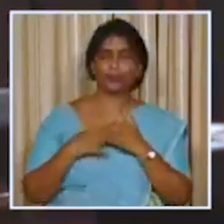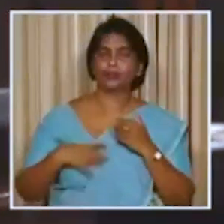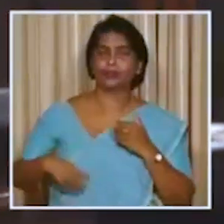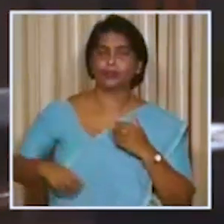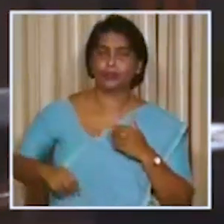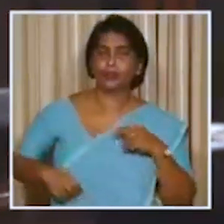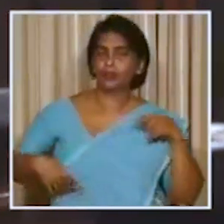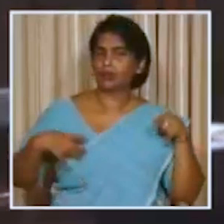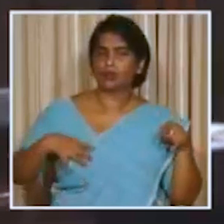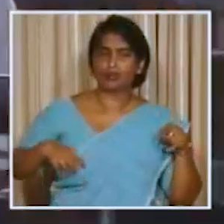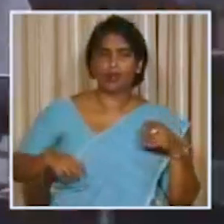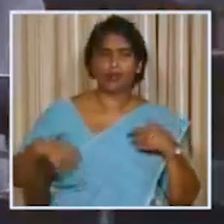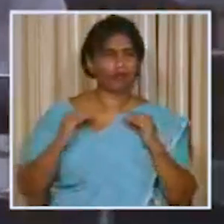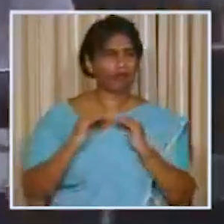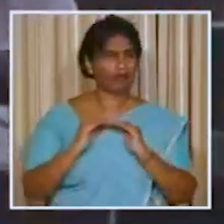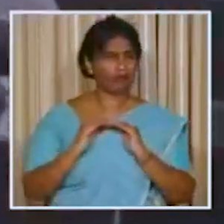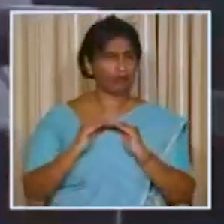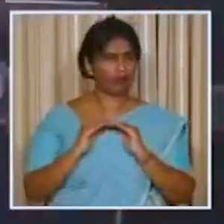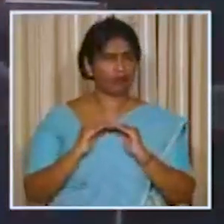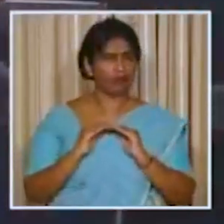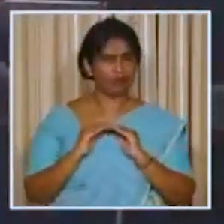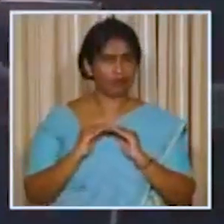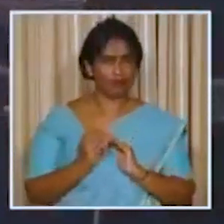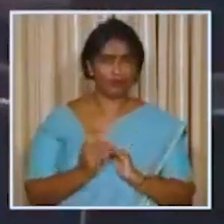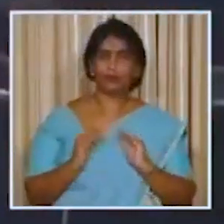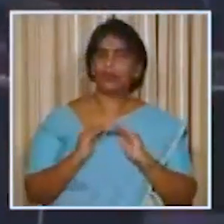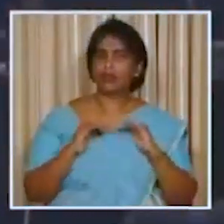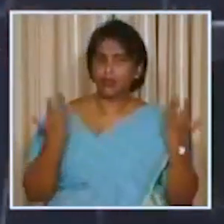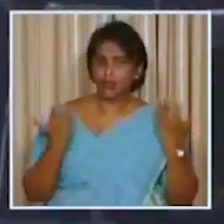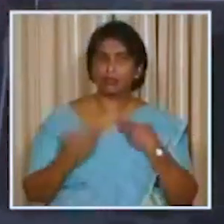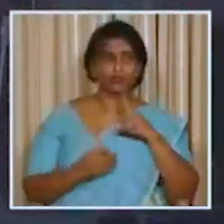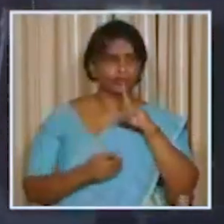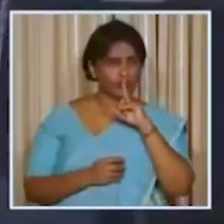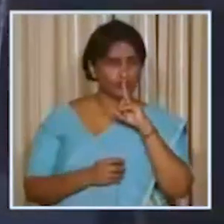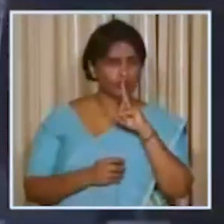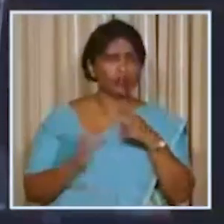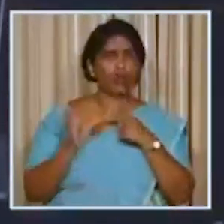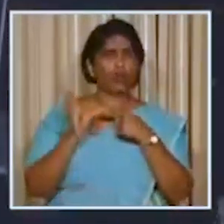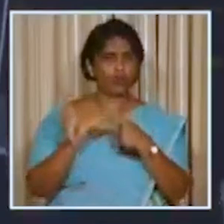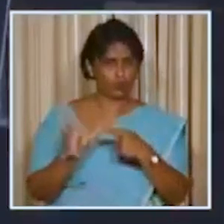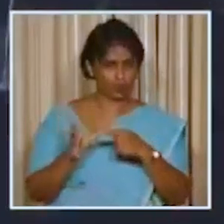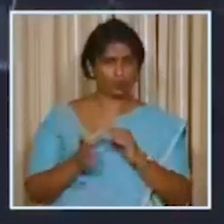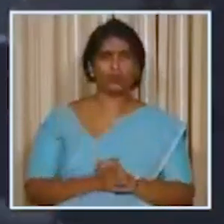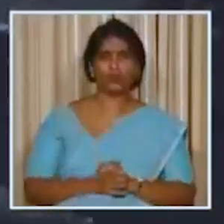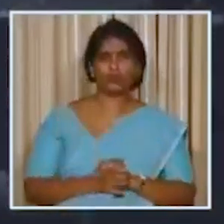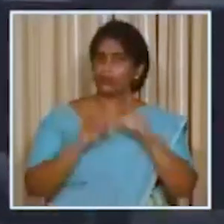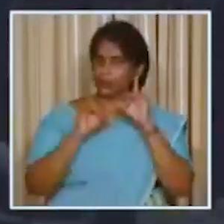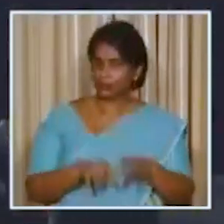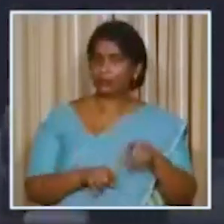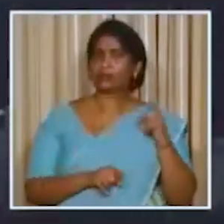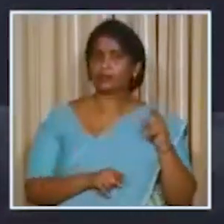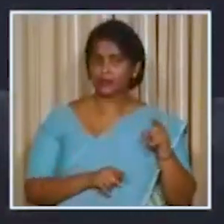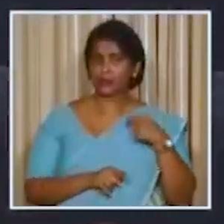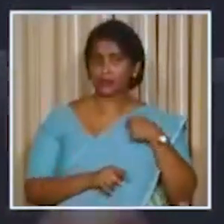இல்லை, அது அப்படி ஒன்று பொருத்தமில்லாத ஒரு கேள்வி என்ற மாதிரியான ஒரு பதில் ஒன்றை நீங்கள் குறிப்பிட்டிருக்கிறீர்கள். அதே போலதான் நீங்கள் தெரிந்து கொள்ள